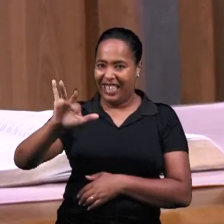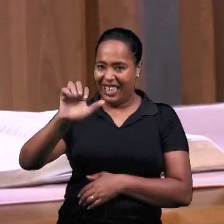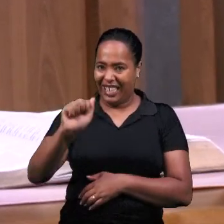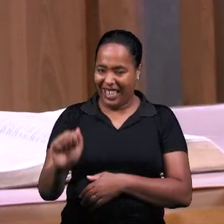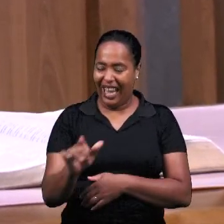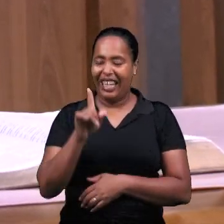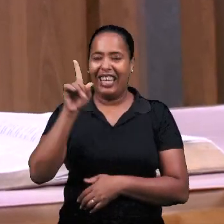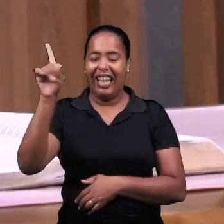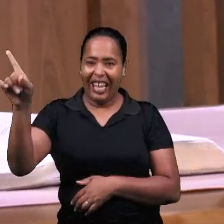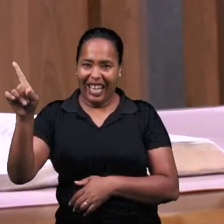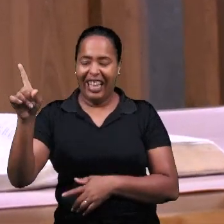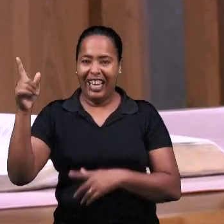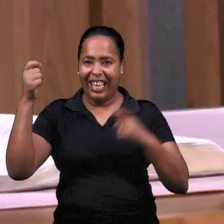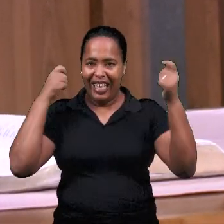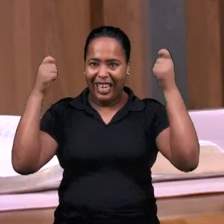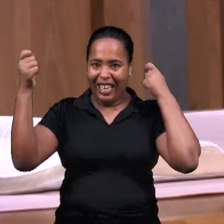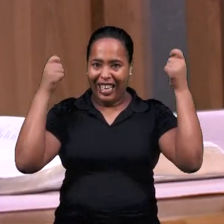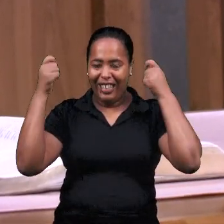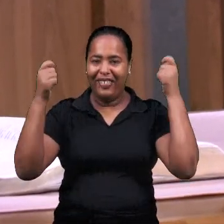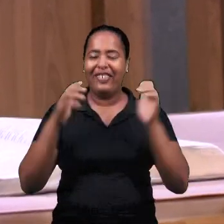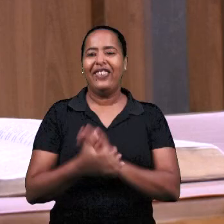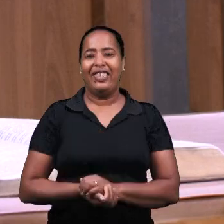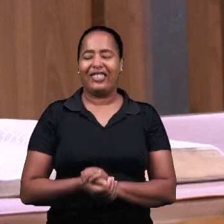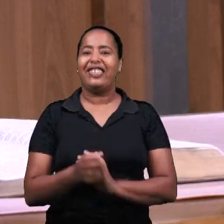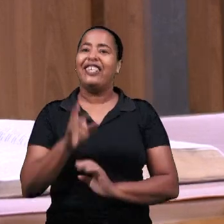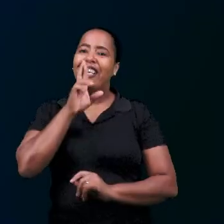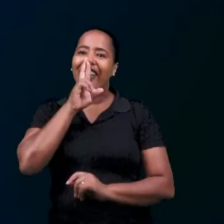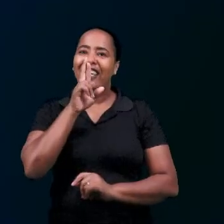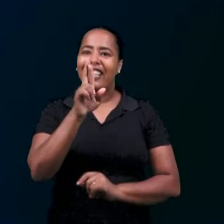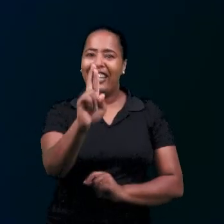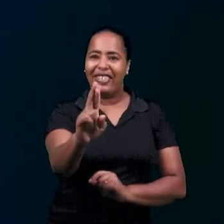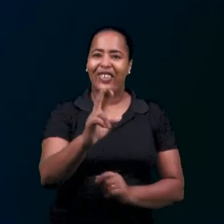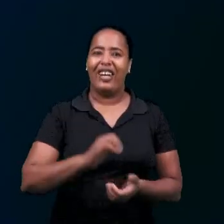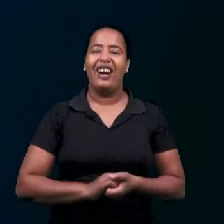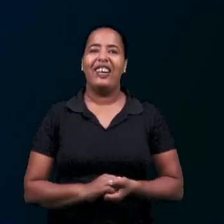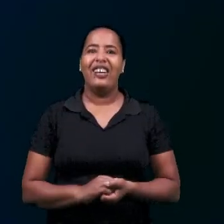classe des adolescents de notre église à Puebla, au Mexique.